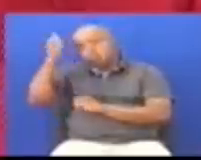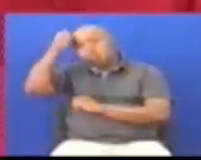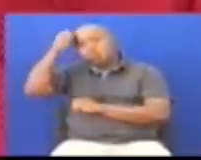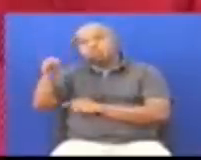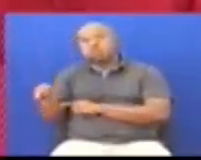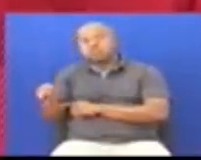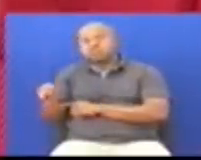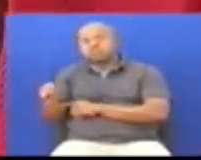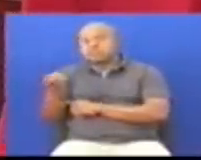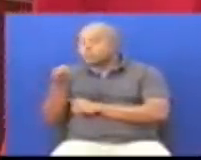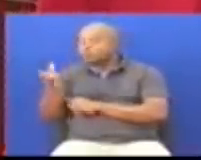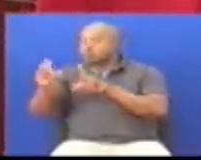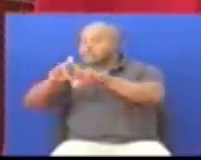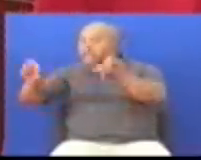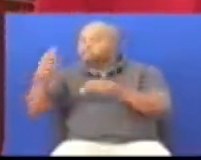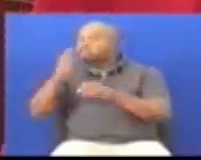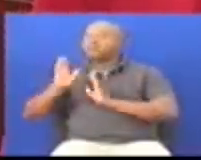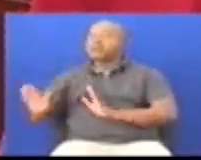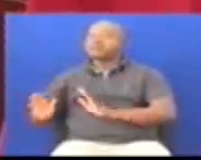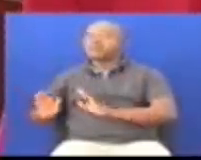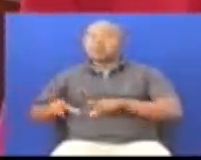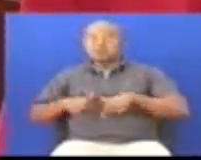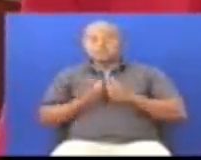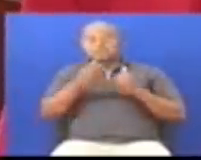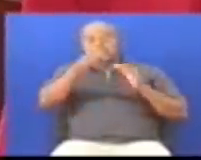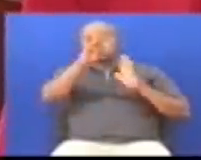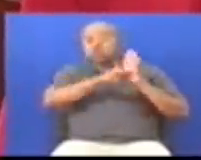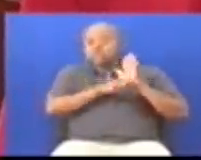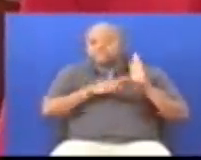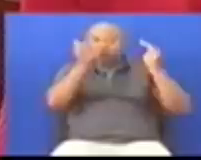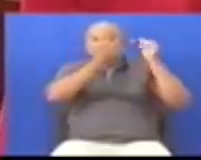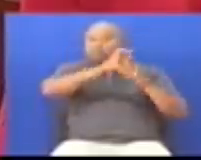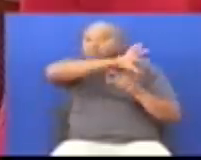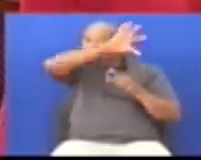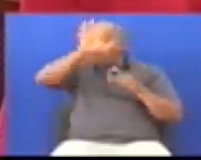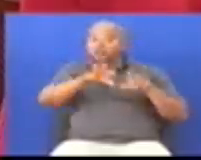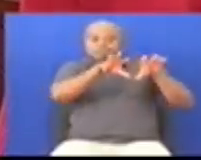na watoe zile kadi, lakini the system you own it.